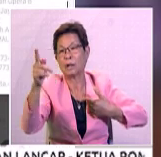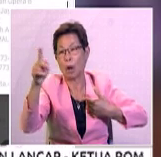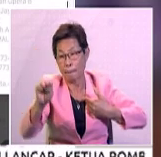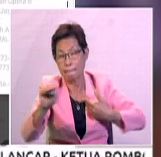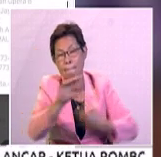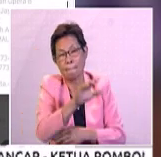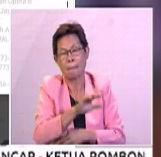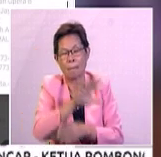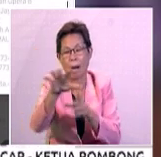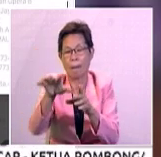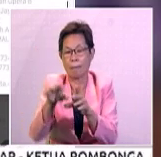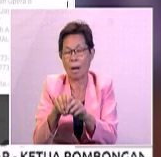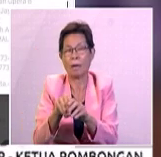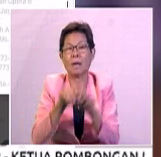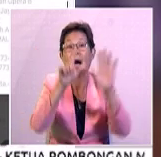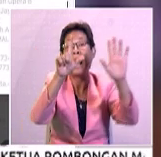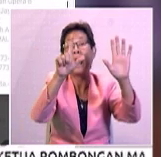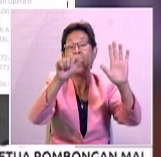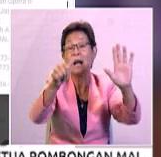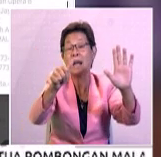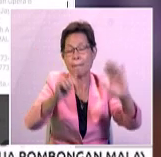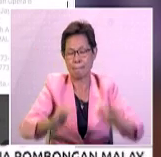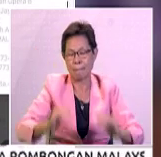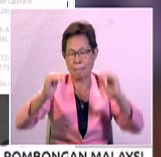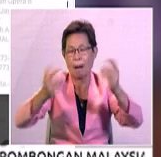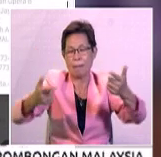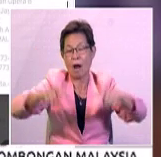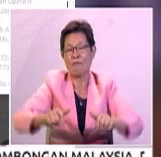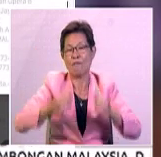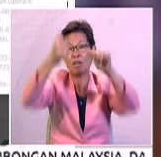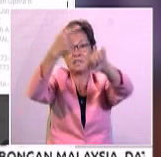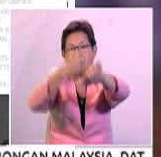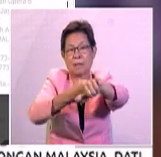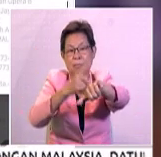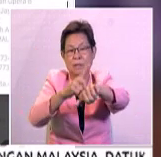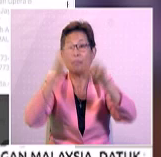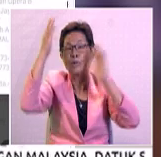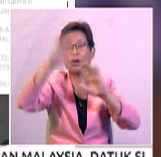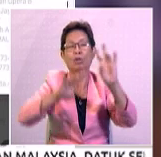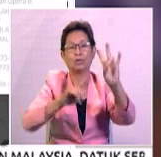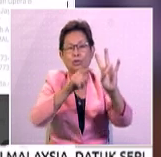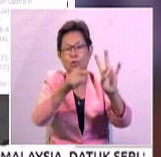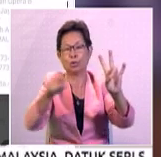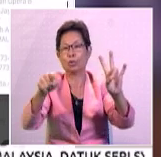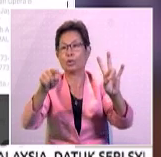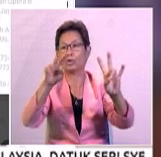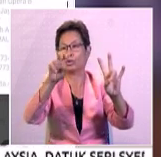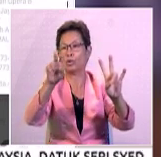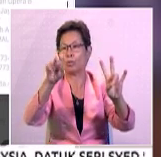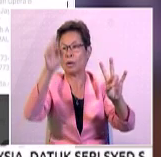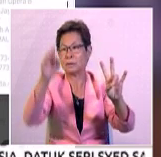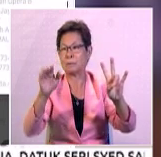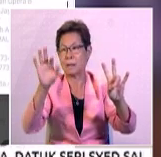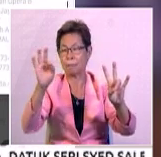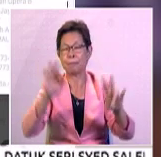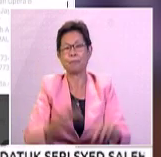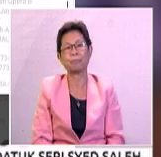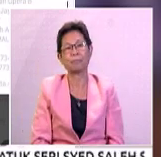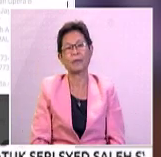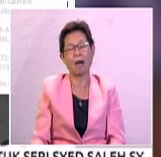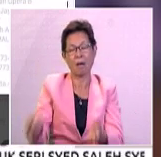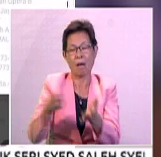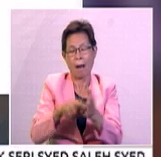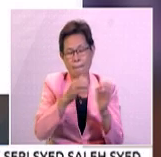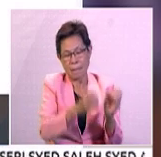719.9 km, melibatkan 6 peringkat dan akan berlangsung buat julung kali di negara ini dari 7 hingga 12 September ini. Menurut